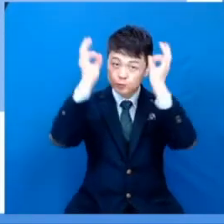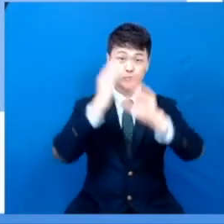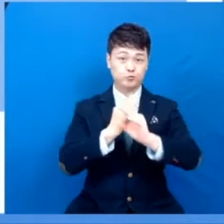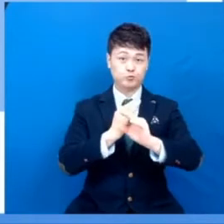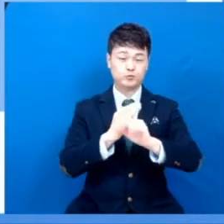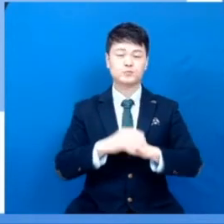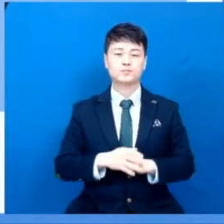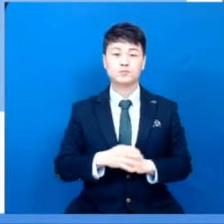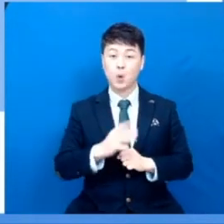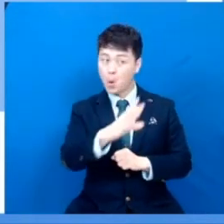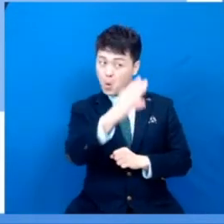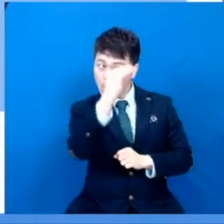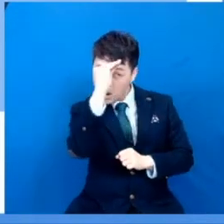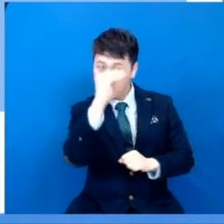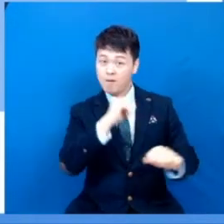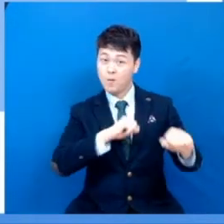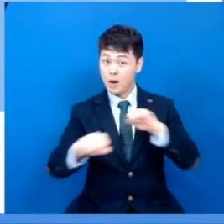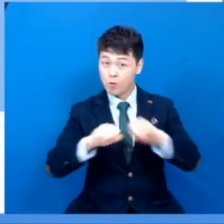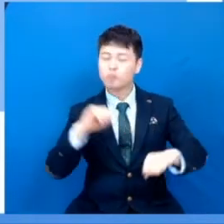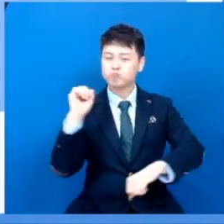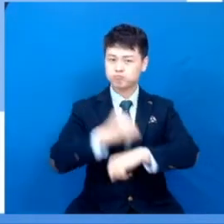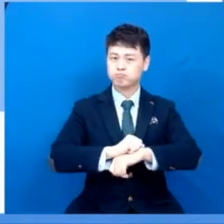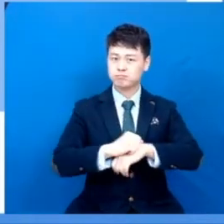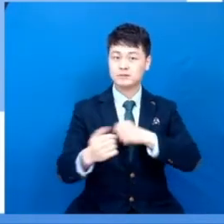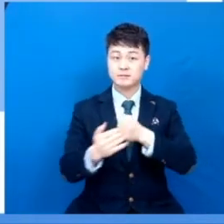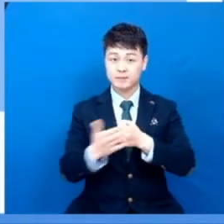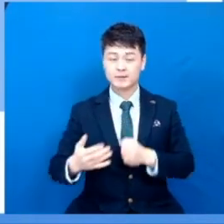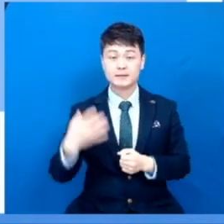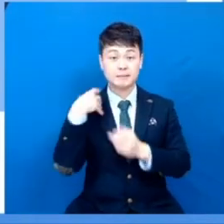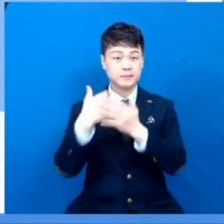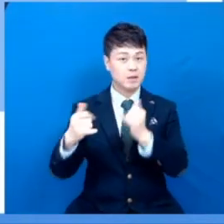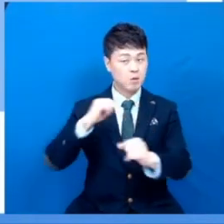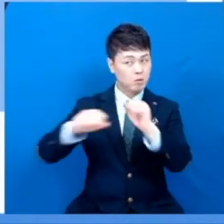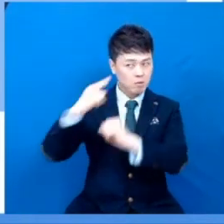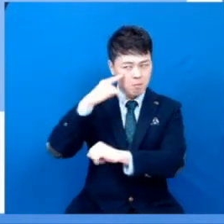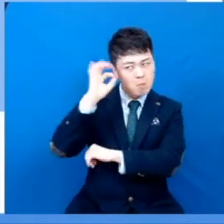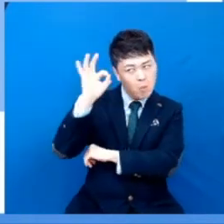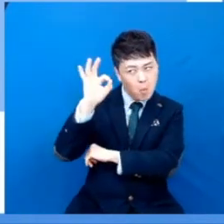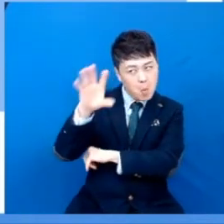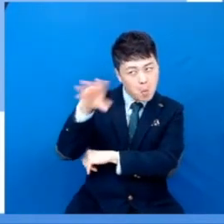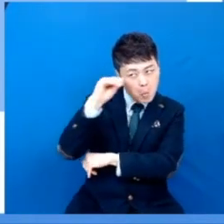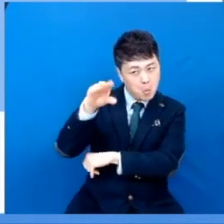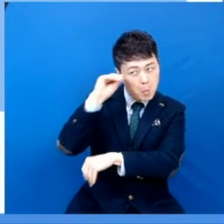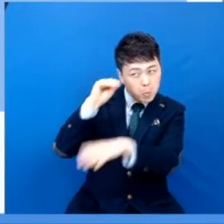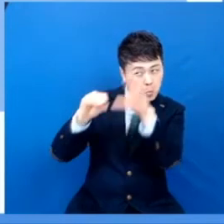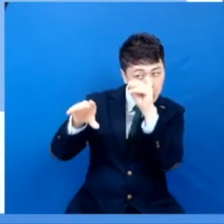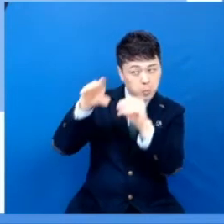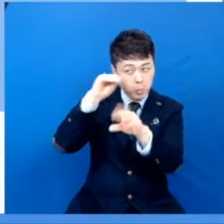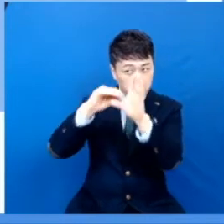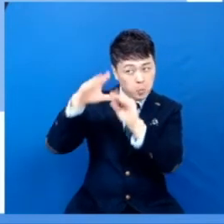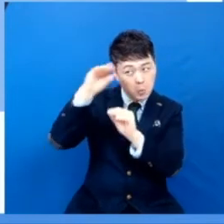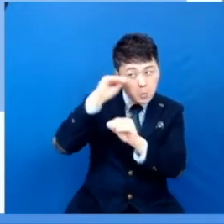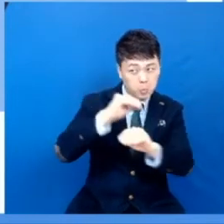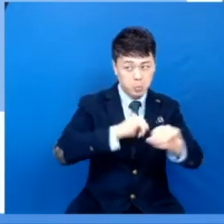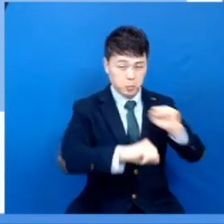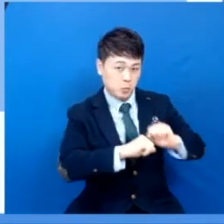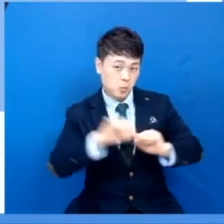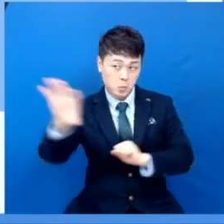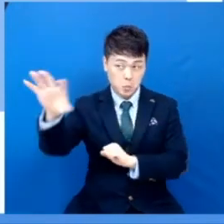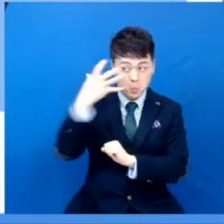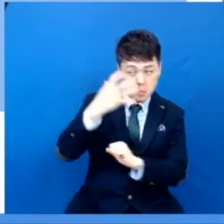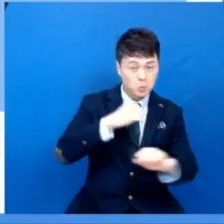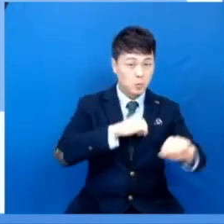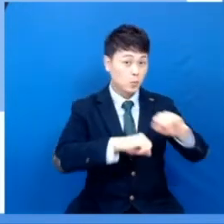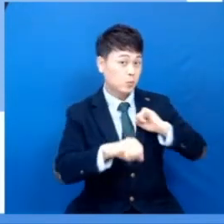모방 능력이 뛰어난 성주 씨는 담당자의 행동을 따라하며 도전적 행동 감소와